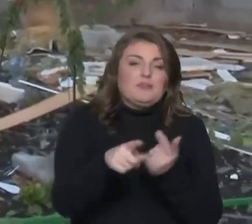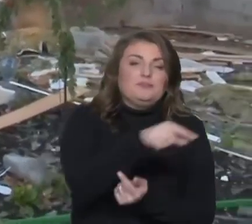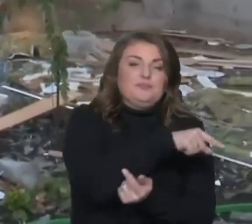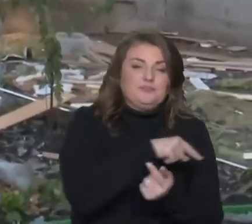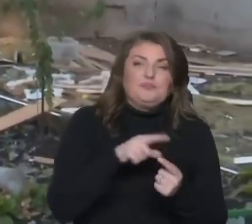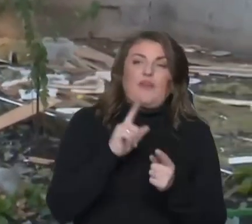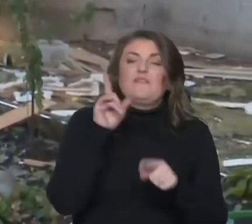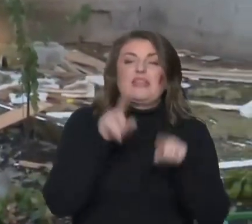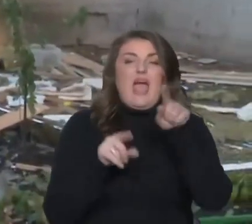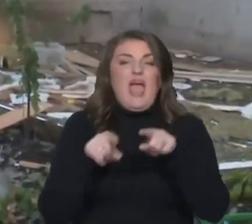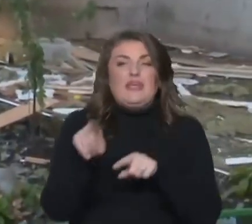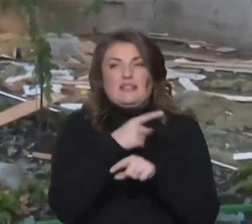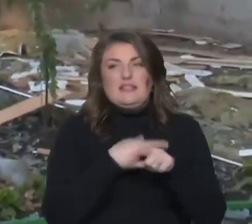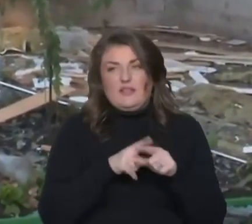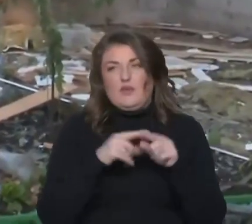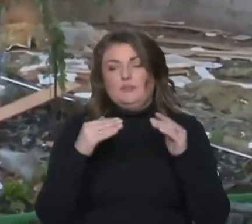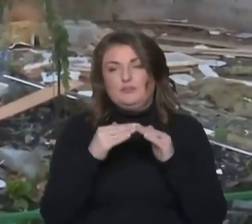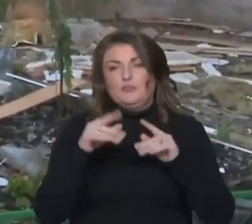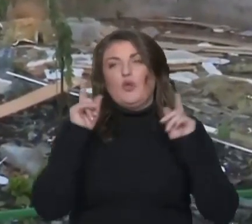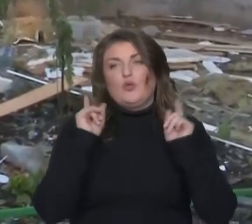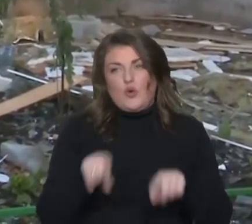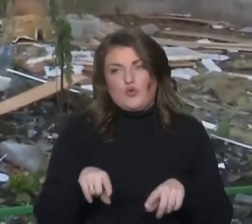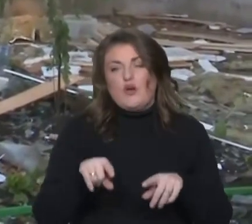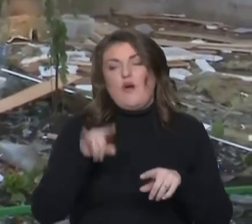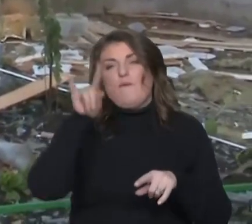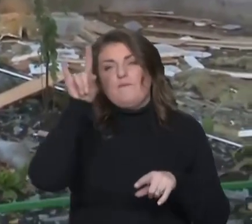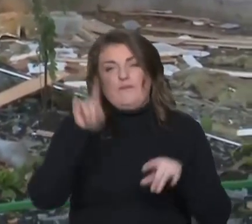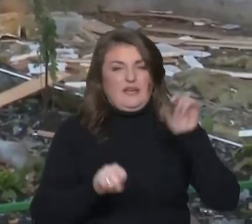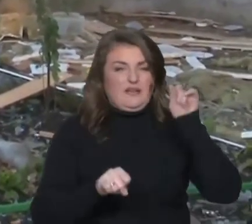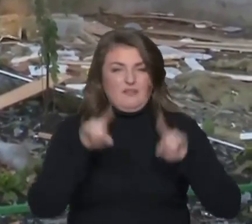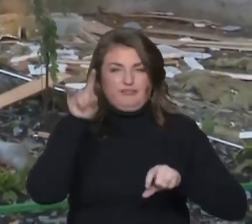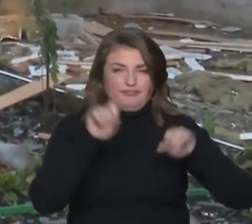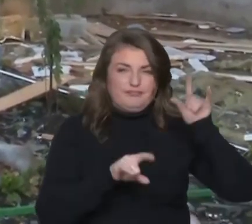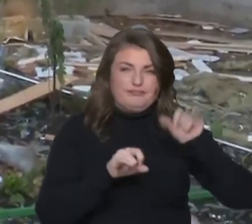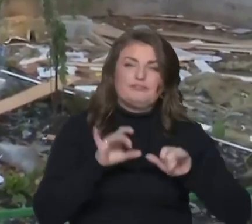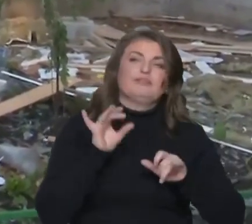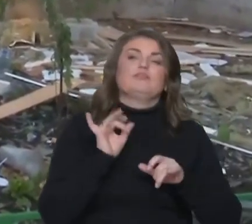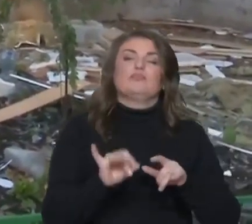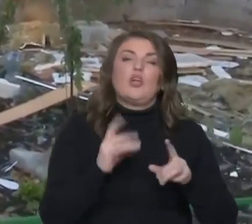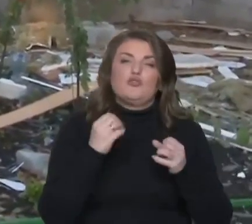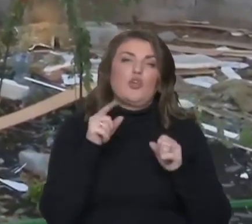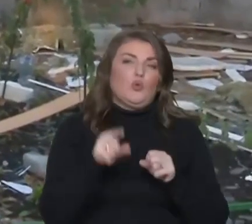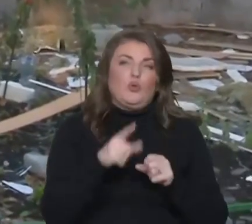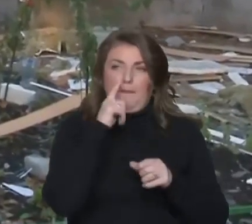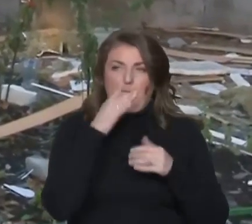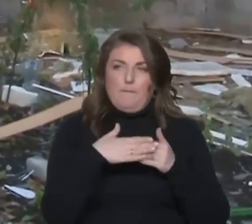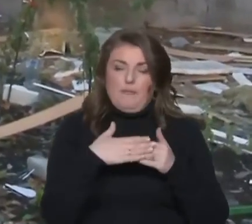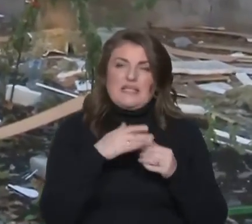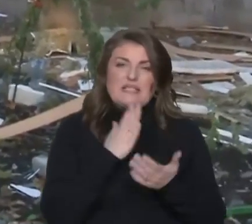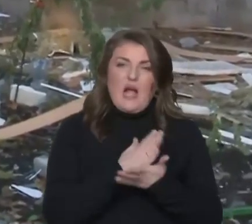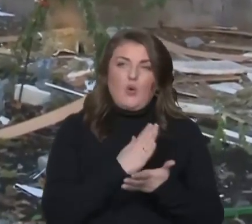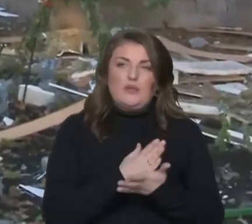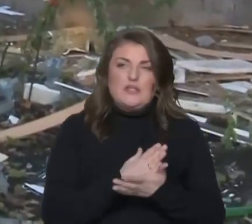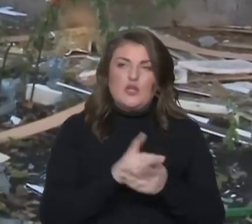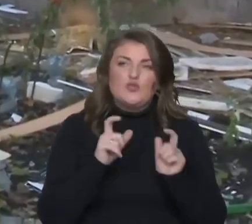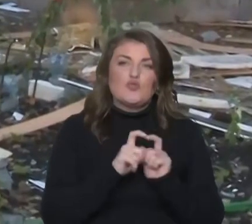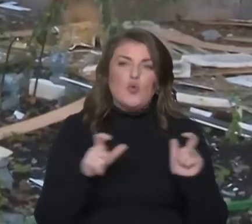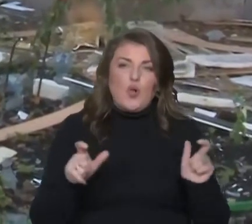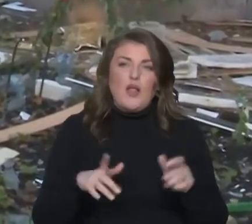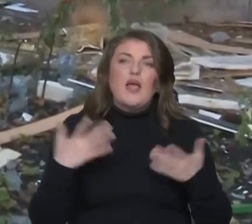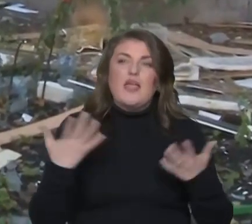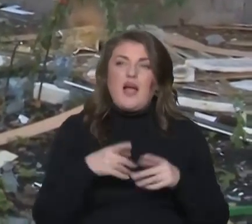неї, в деяких з них також повибивали вікна. І ще тут неподалік знаходиться